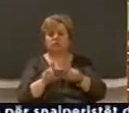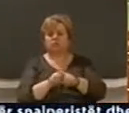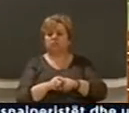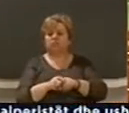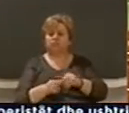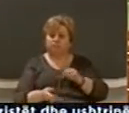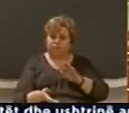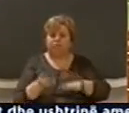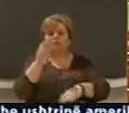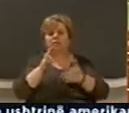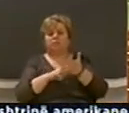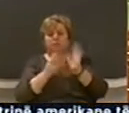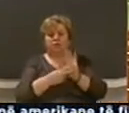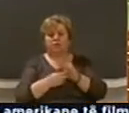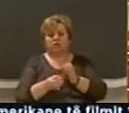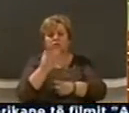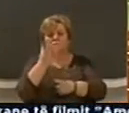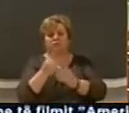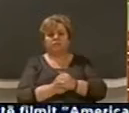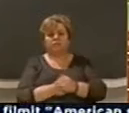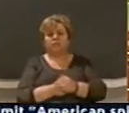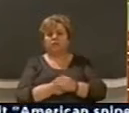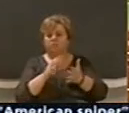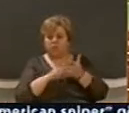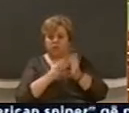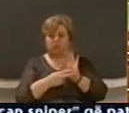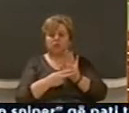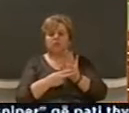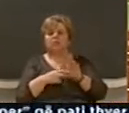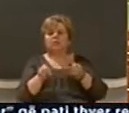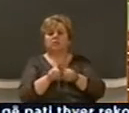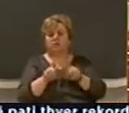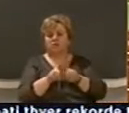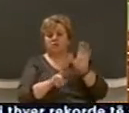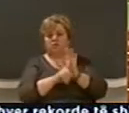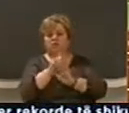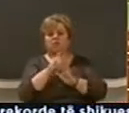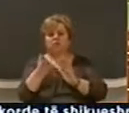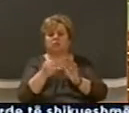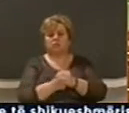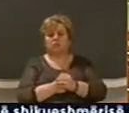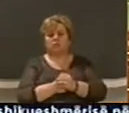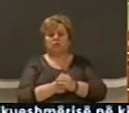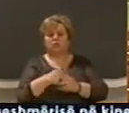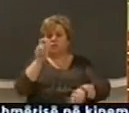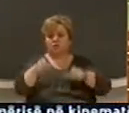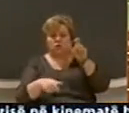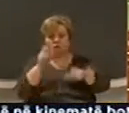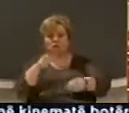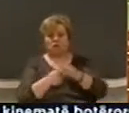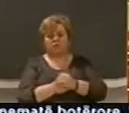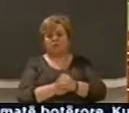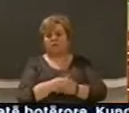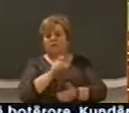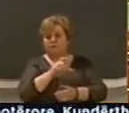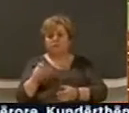nga politika zhvillimore, nga politika që si rezultat të tyre kanë bërë që qytetarët të ishte i pari